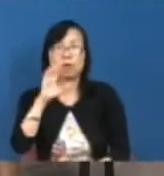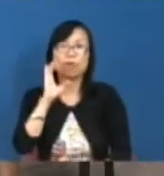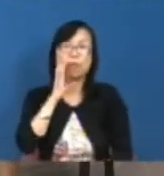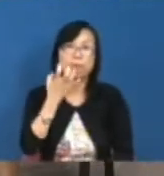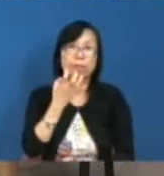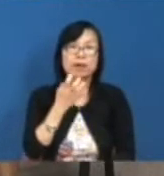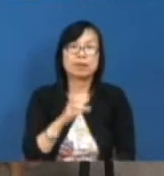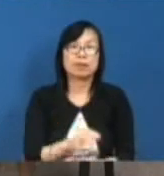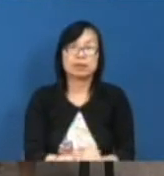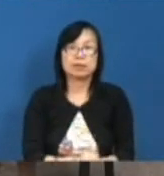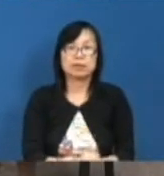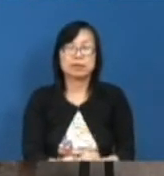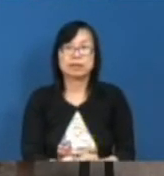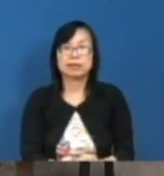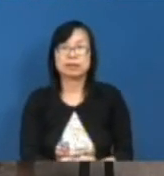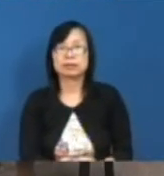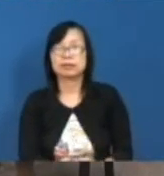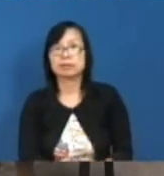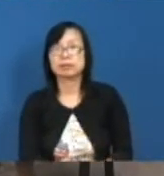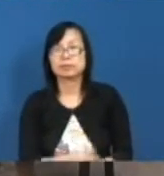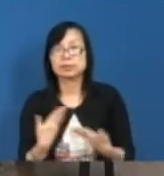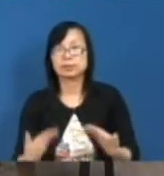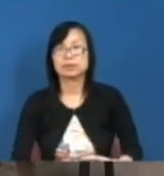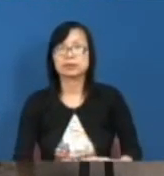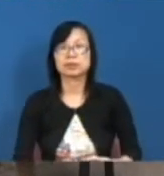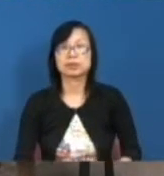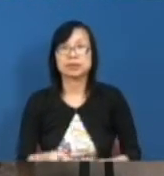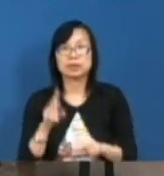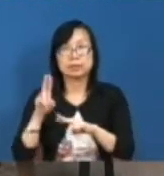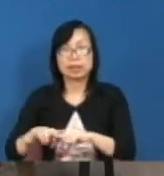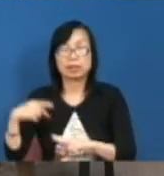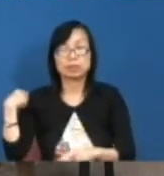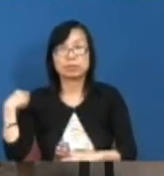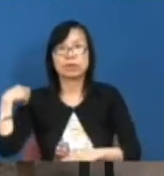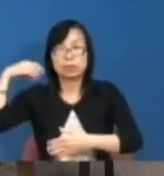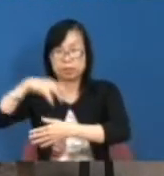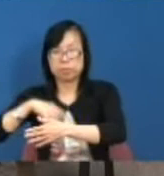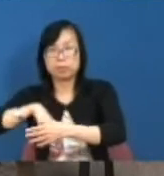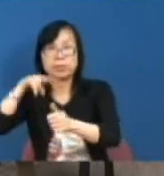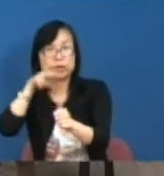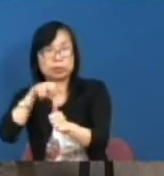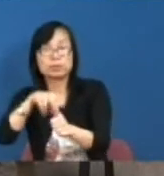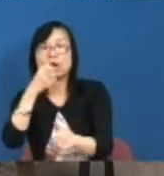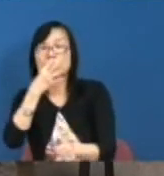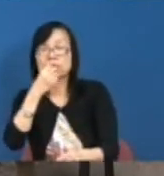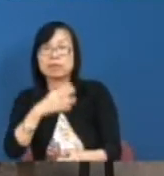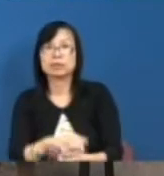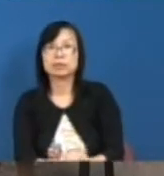，bypass 咗就由佢直接管。咁嗱好簡單，而家喺中共裏邊管香港，直接有權力